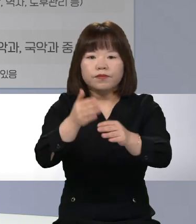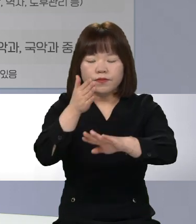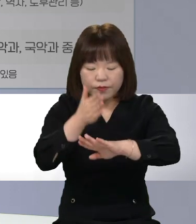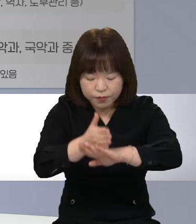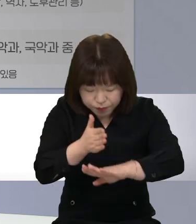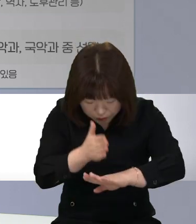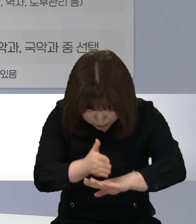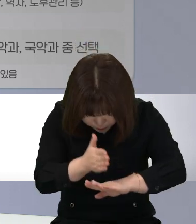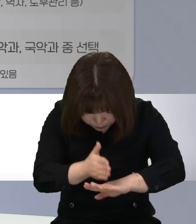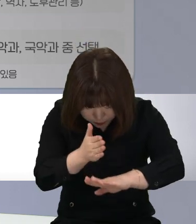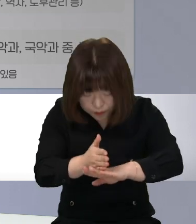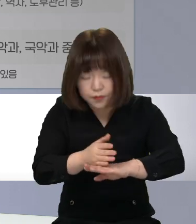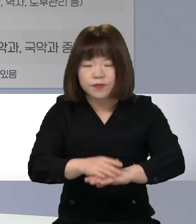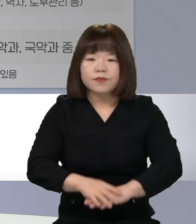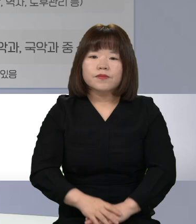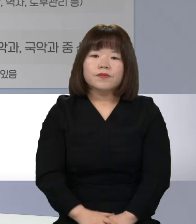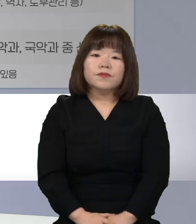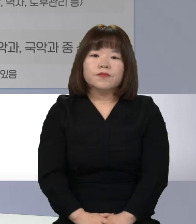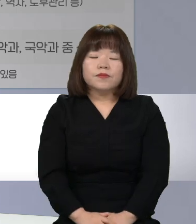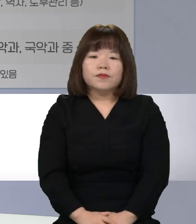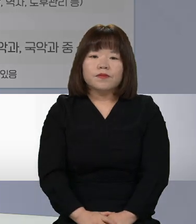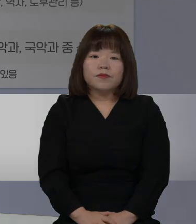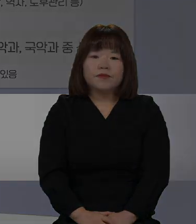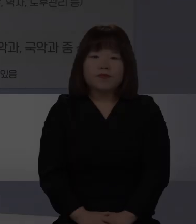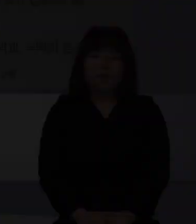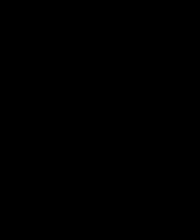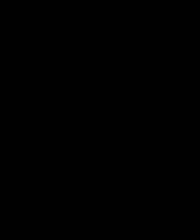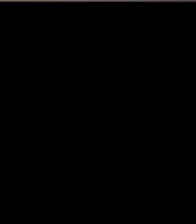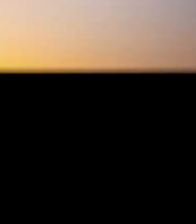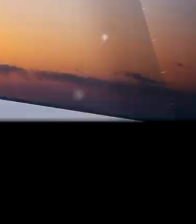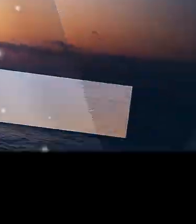여기까지입니다 시청해주신 여러분 고맙습니다